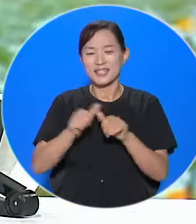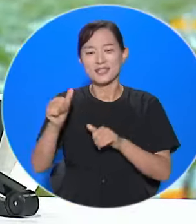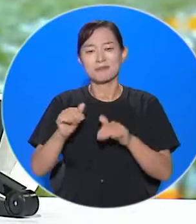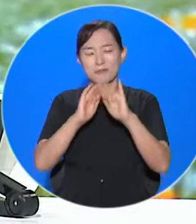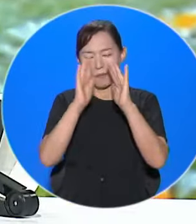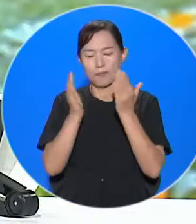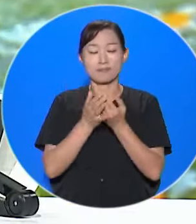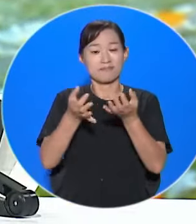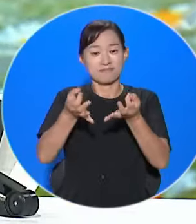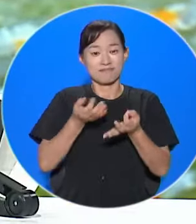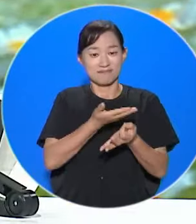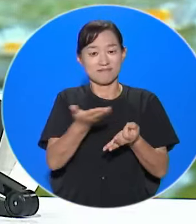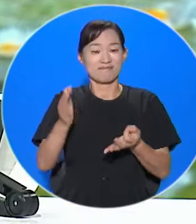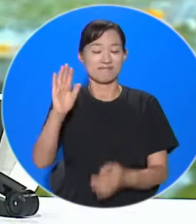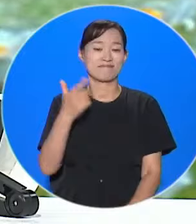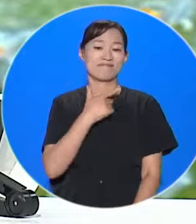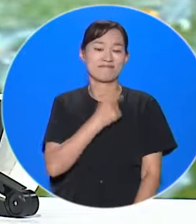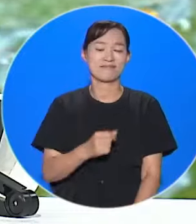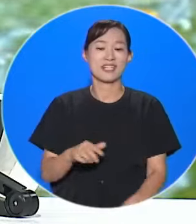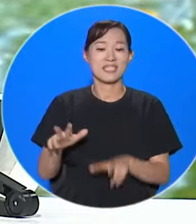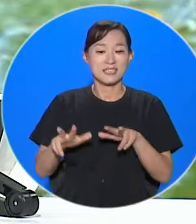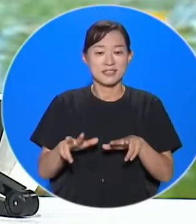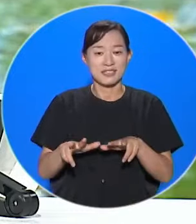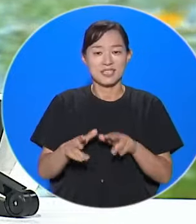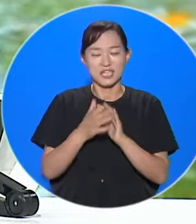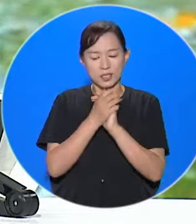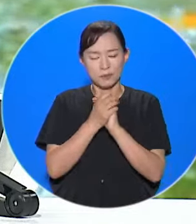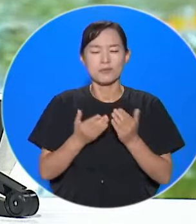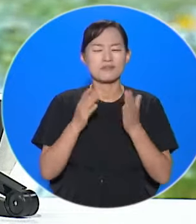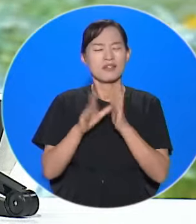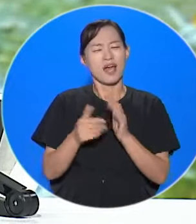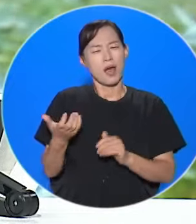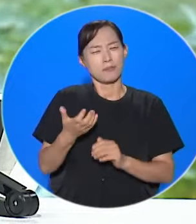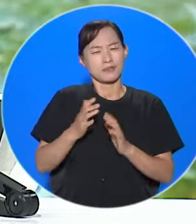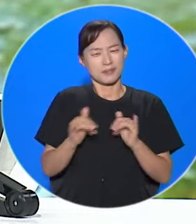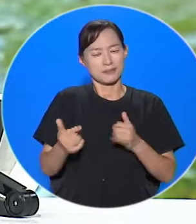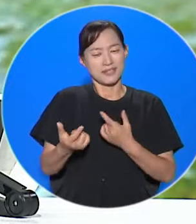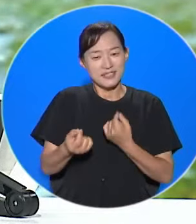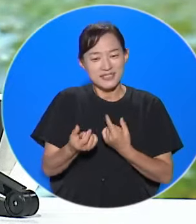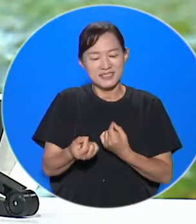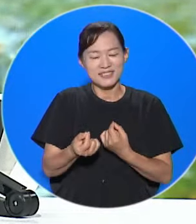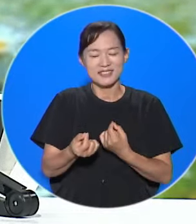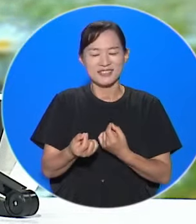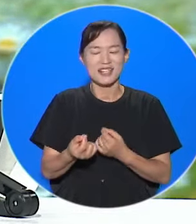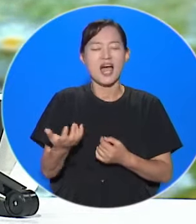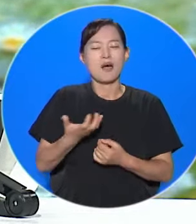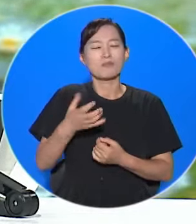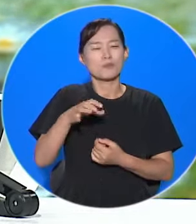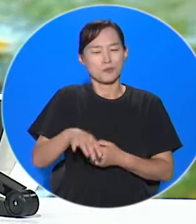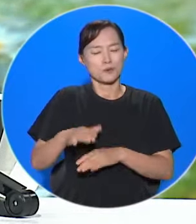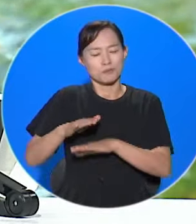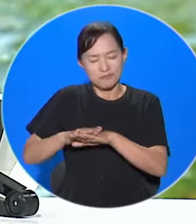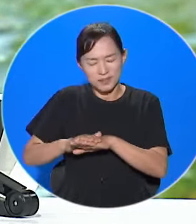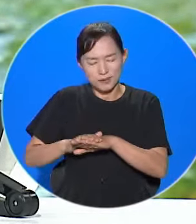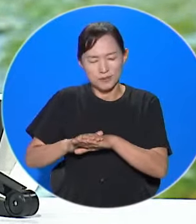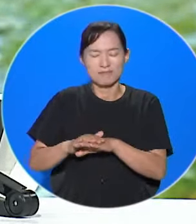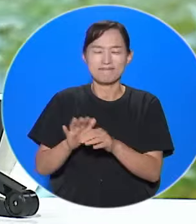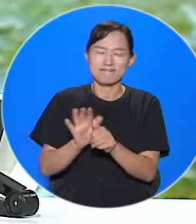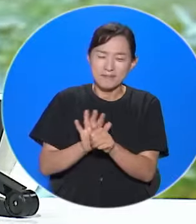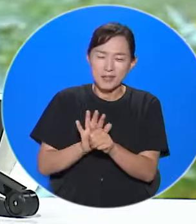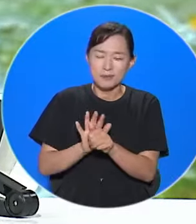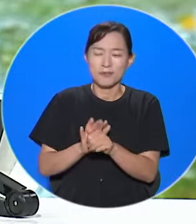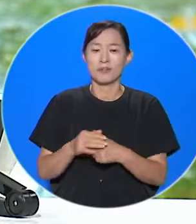또 시청자분들 되시면 좋겠습니다. 이 시간 기도할 때 또 아프신 분들 같이 아픈 곳에 손을 얹고